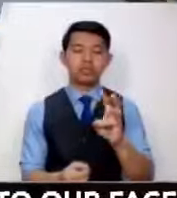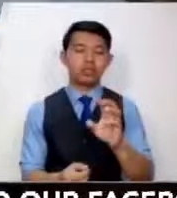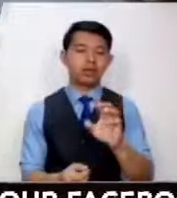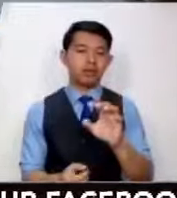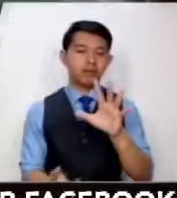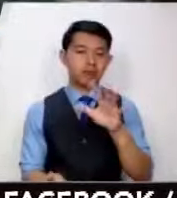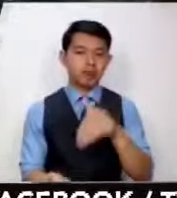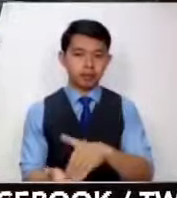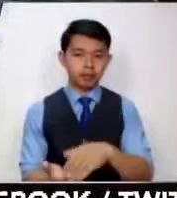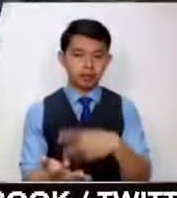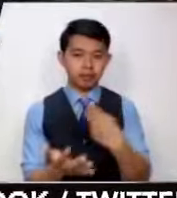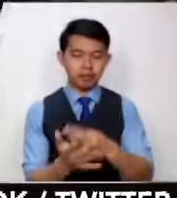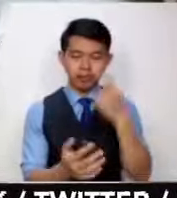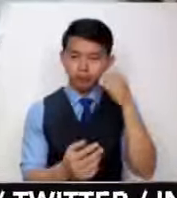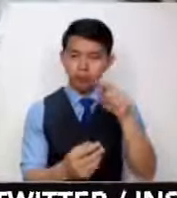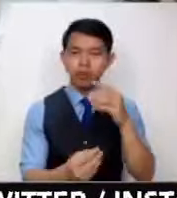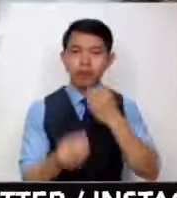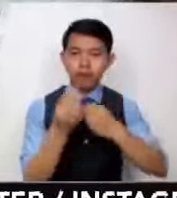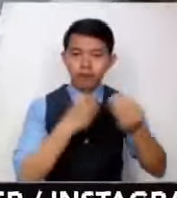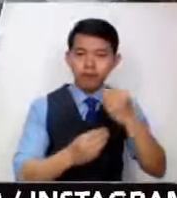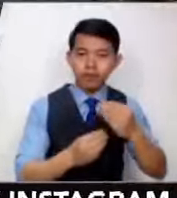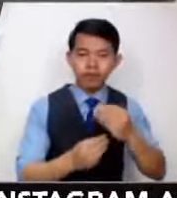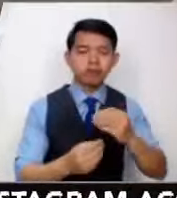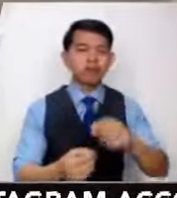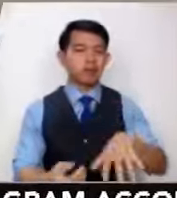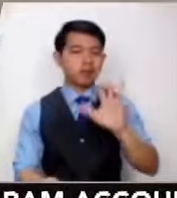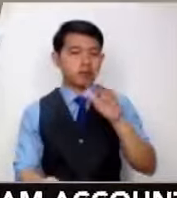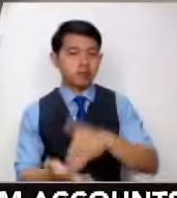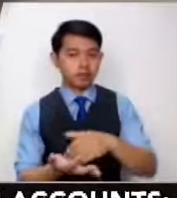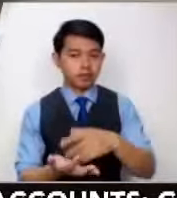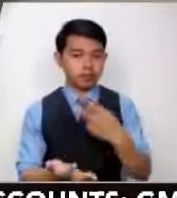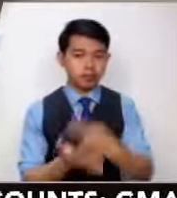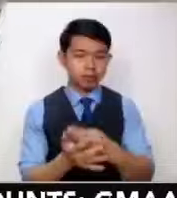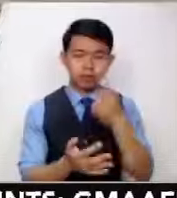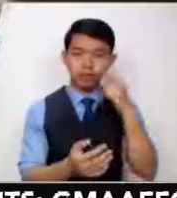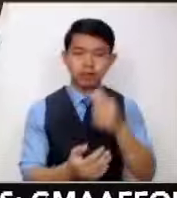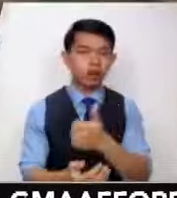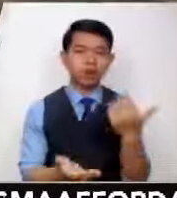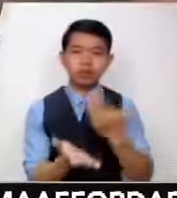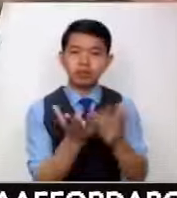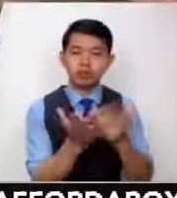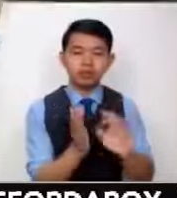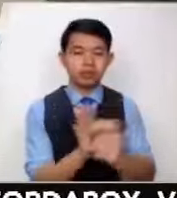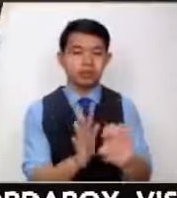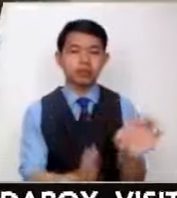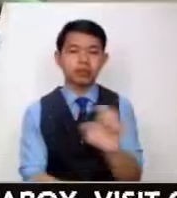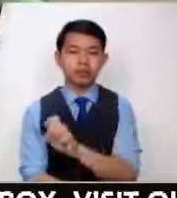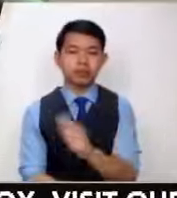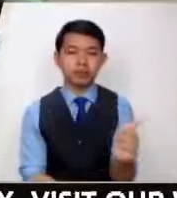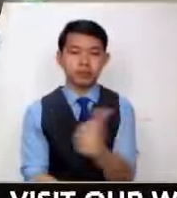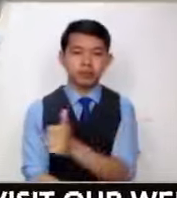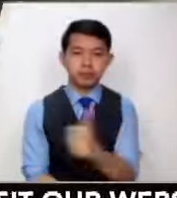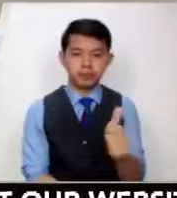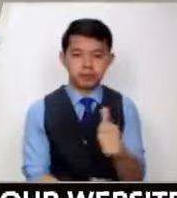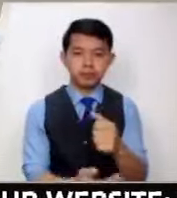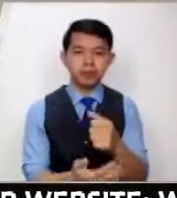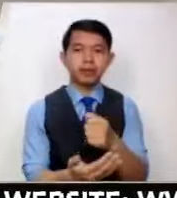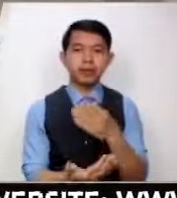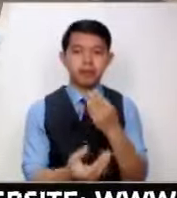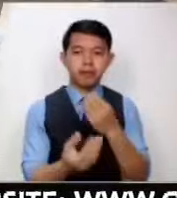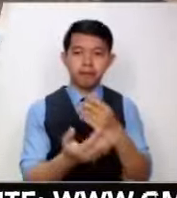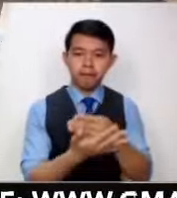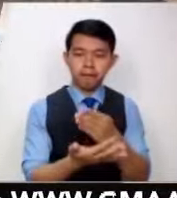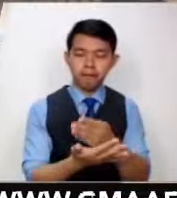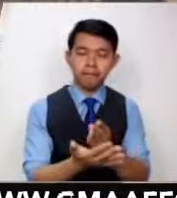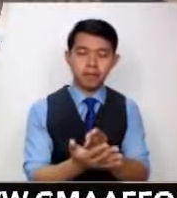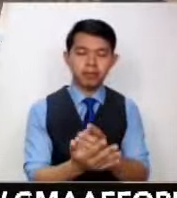tira o halos 5,000 piso para sa ibang gastusin tulad ng pamasahe, baon ng estudyante at pambayad sa kuryente at tubig.